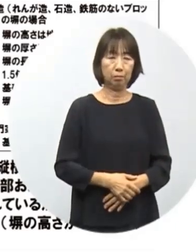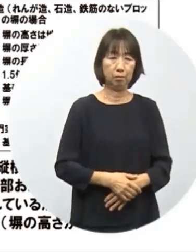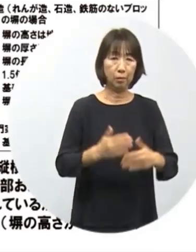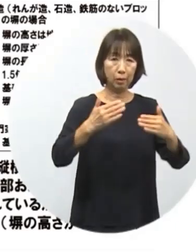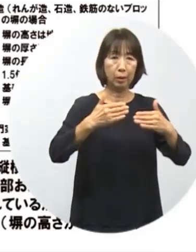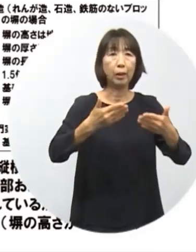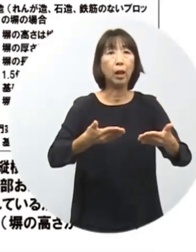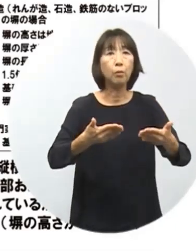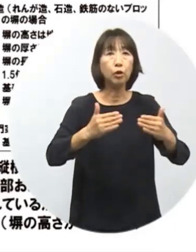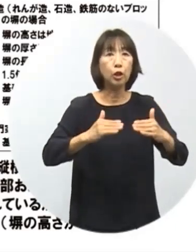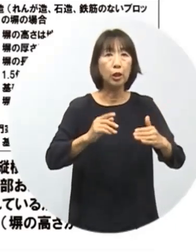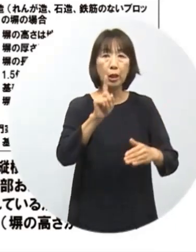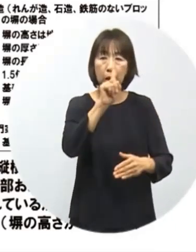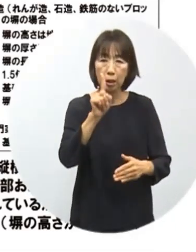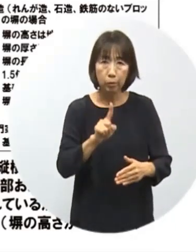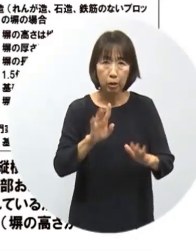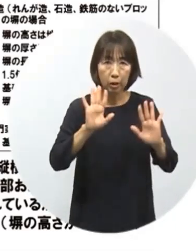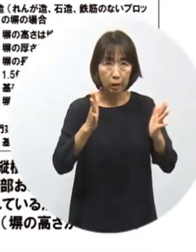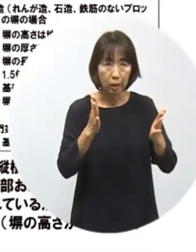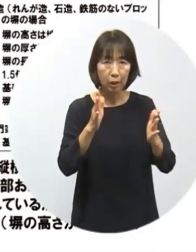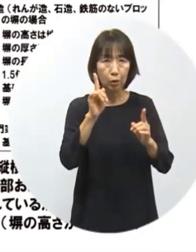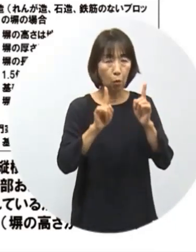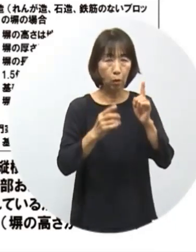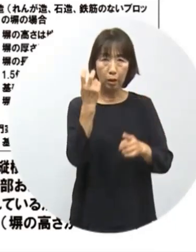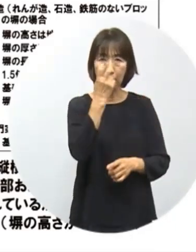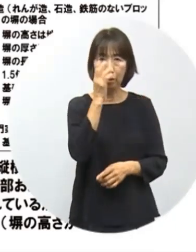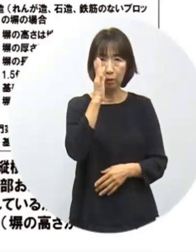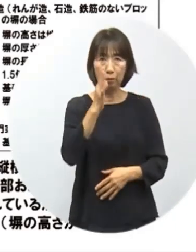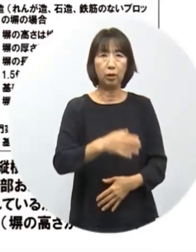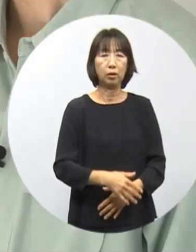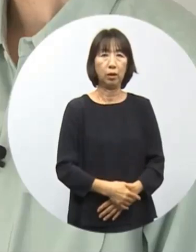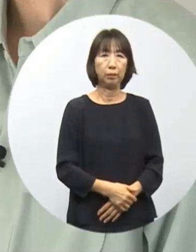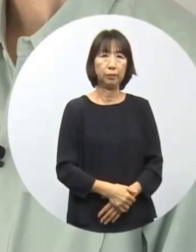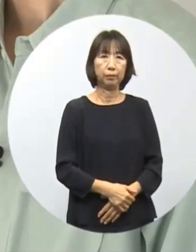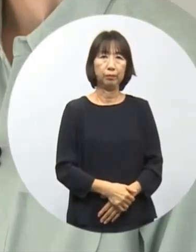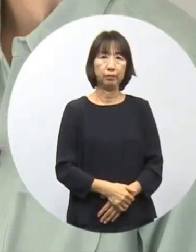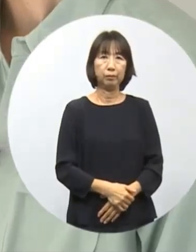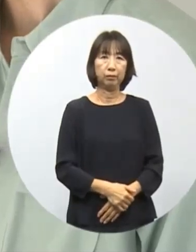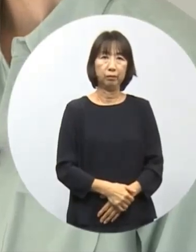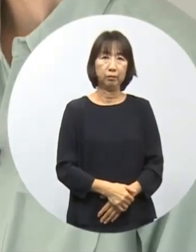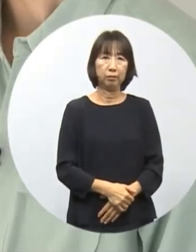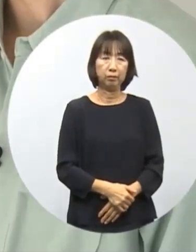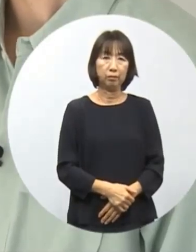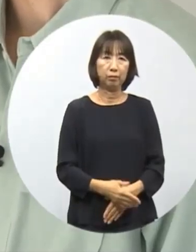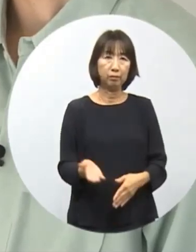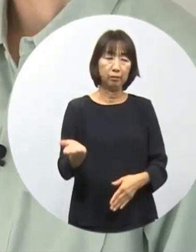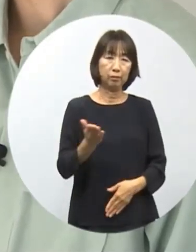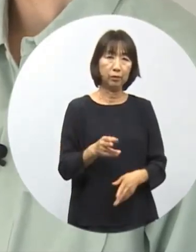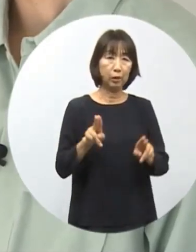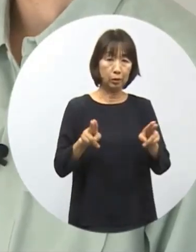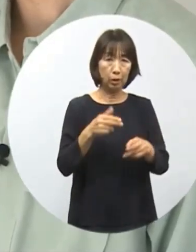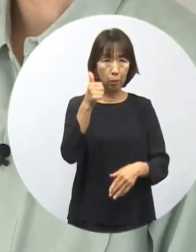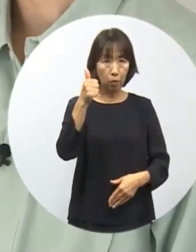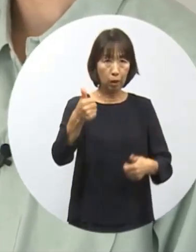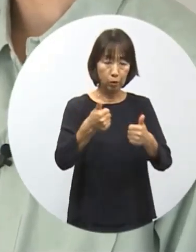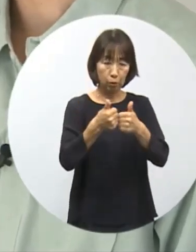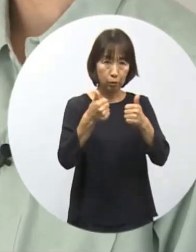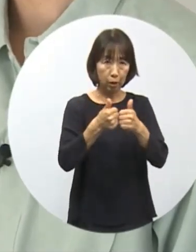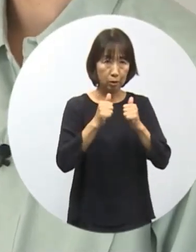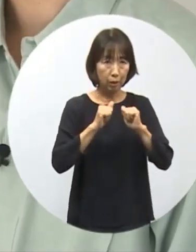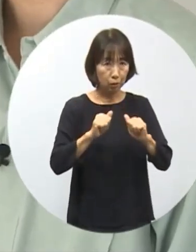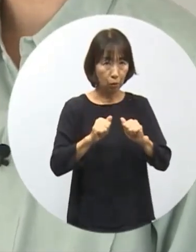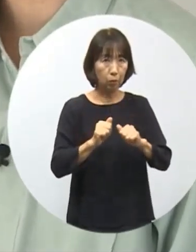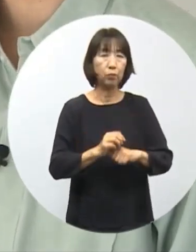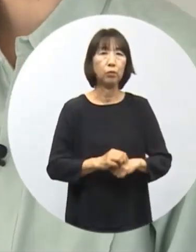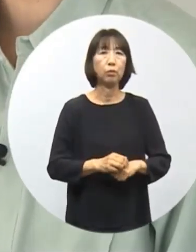傾きやひび割れが入っていないかご確認ください。続いて専門家に相談しましょうという項目